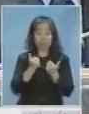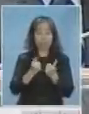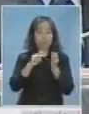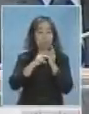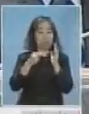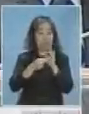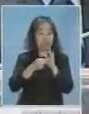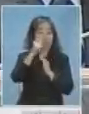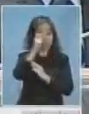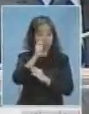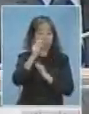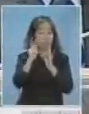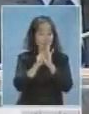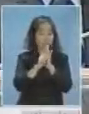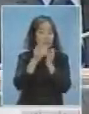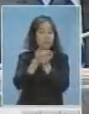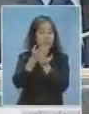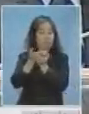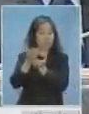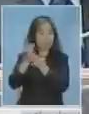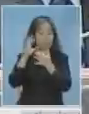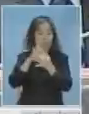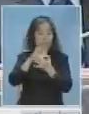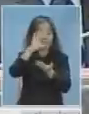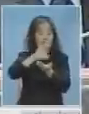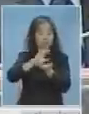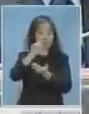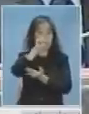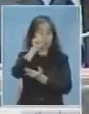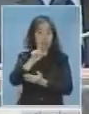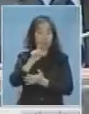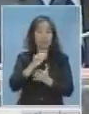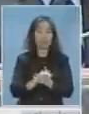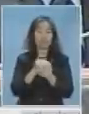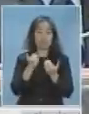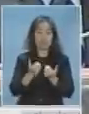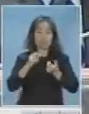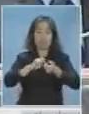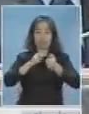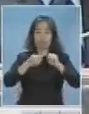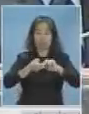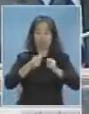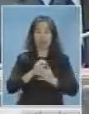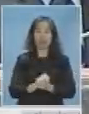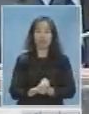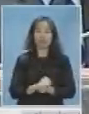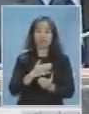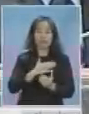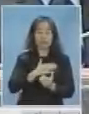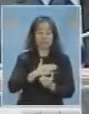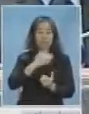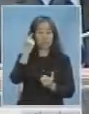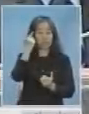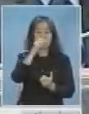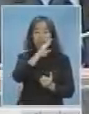ยของระบบงบประมาณหรือไม่ตรงนี้เป็นปัญหานะครับแล้วผมคิดว่าถ้าพูด